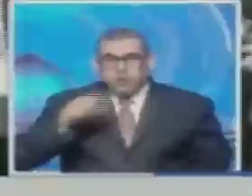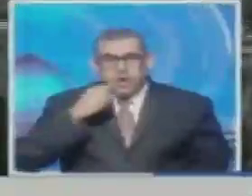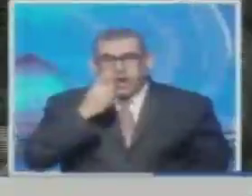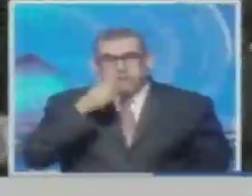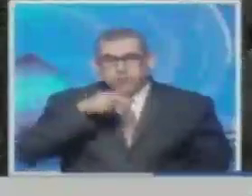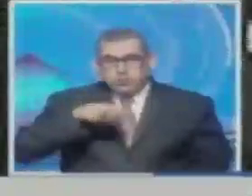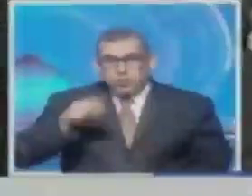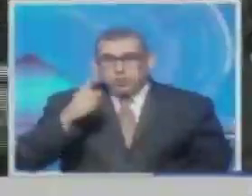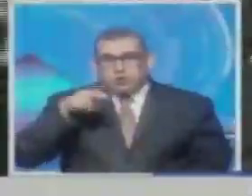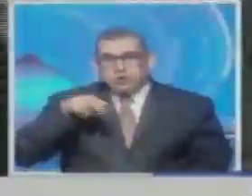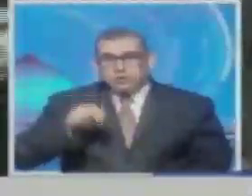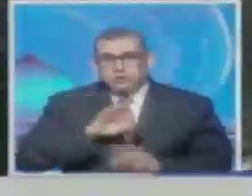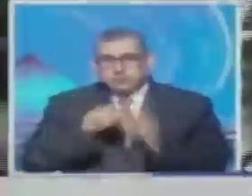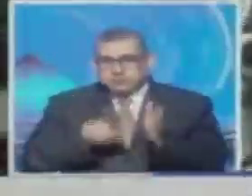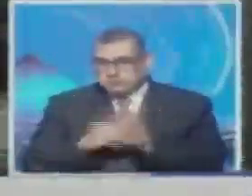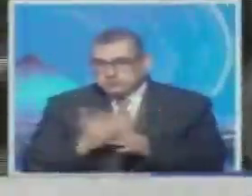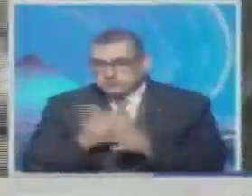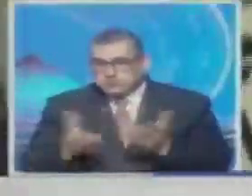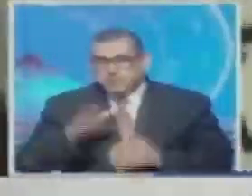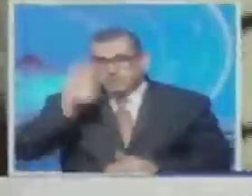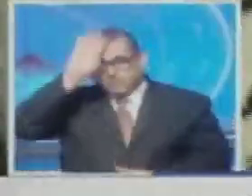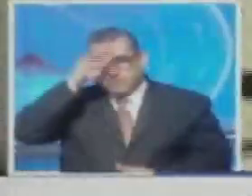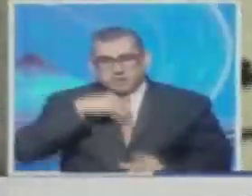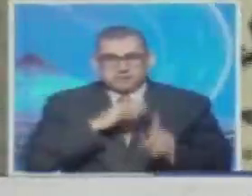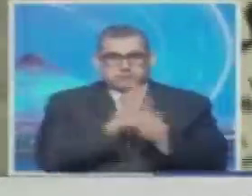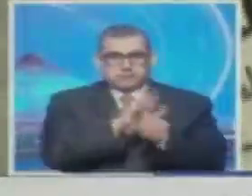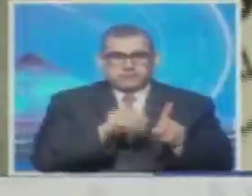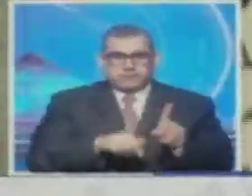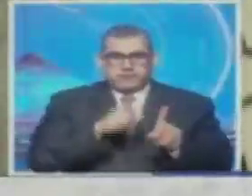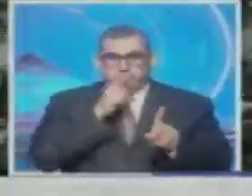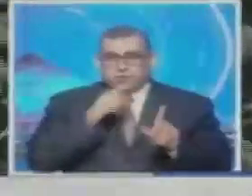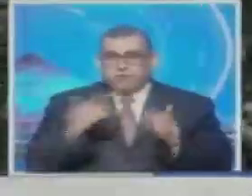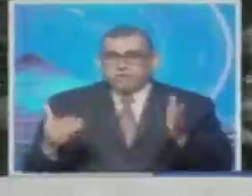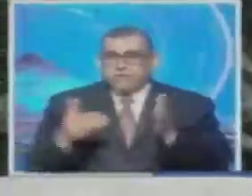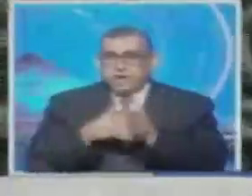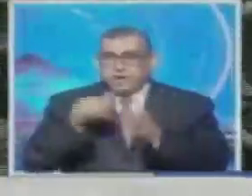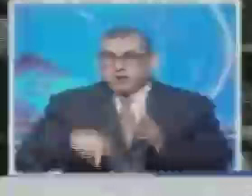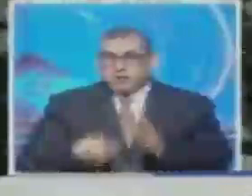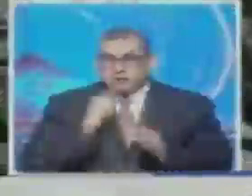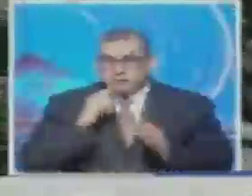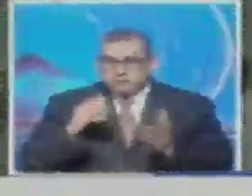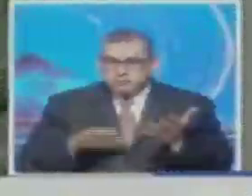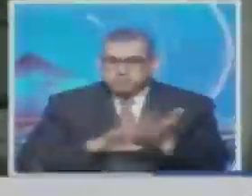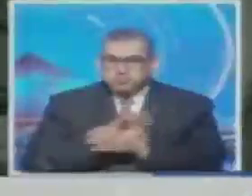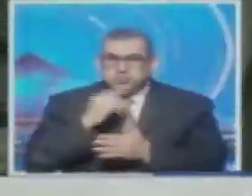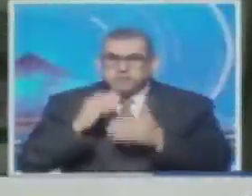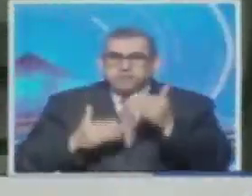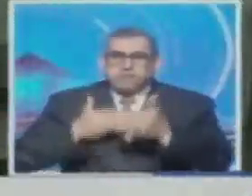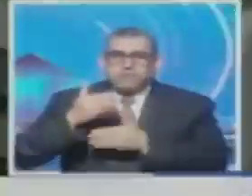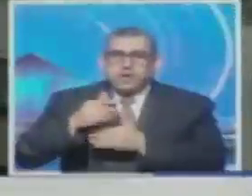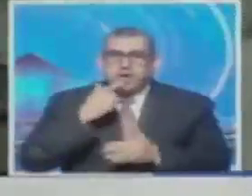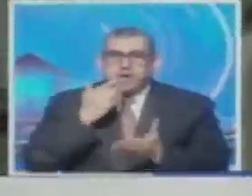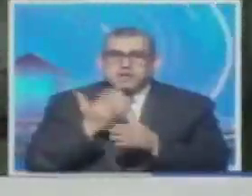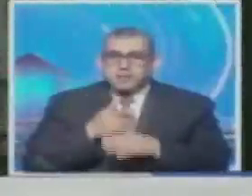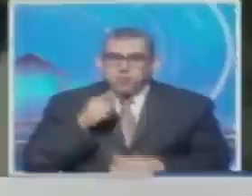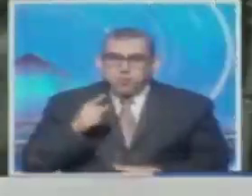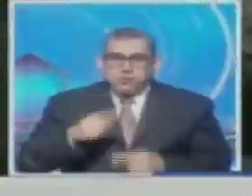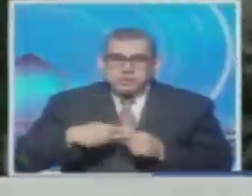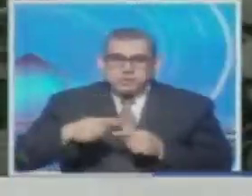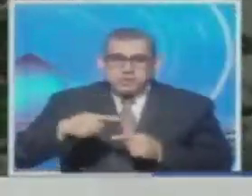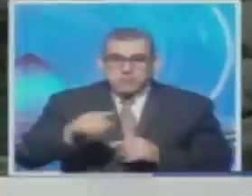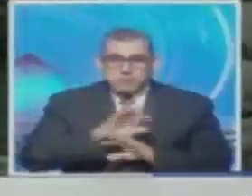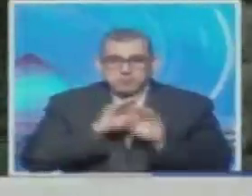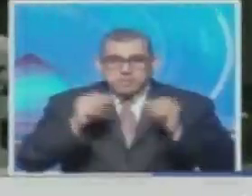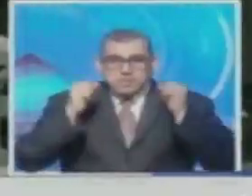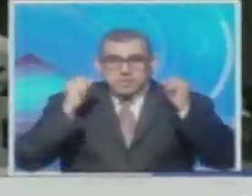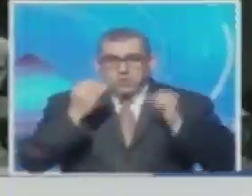1881 بذريعة حماية الملك. هذه العوامل كانت دافعا قويا وسببا رئيسيا من أسباب قيام